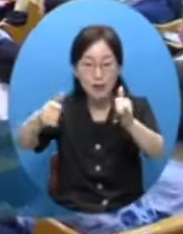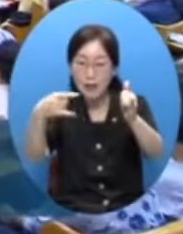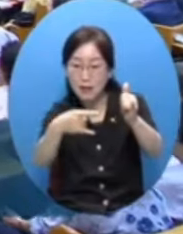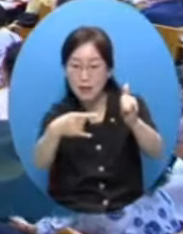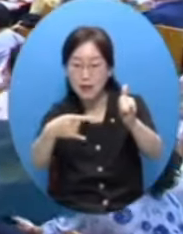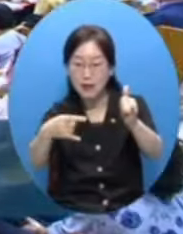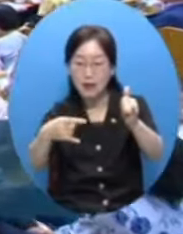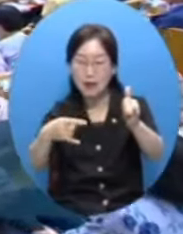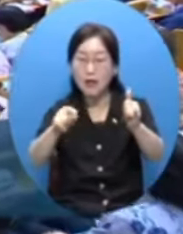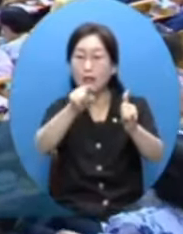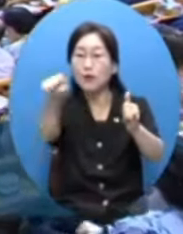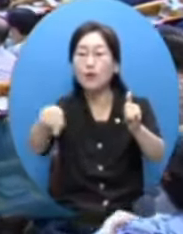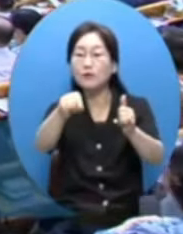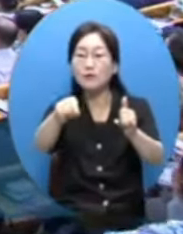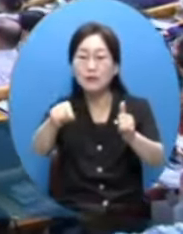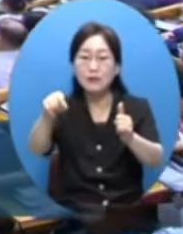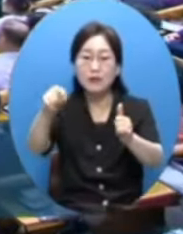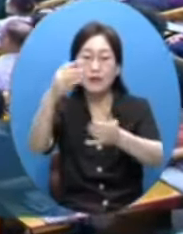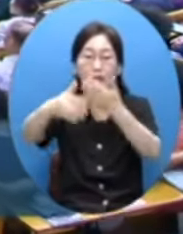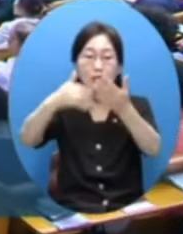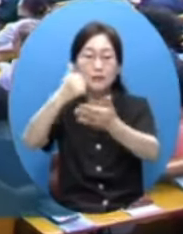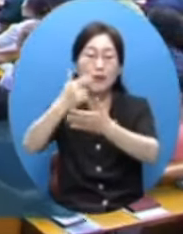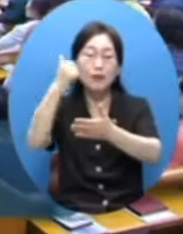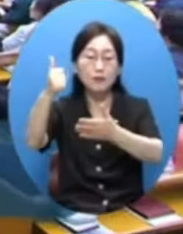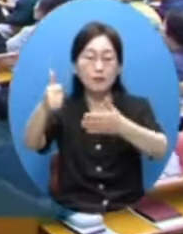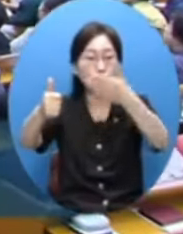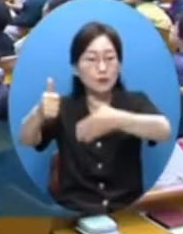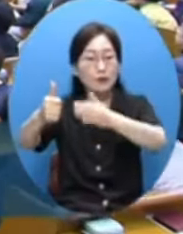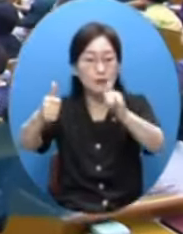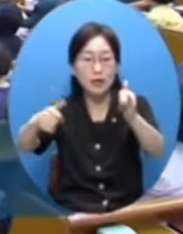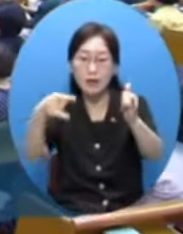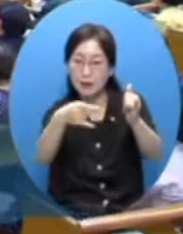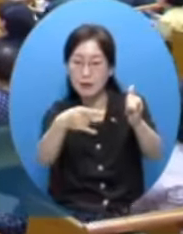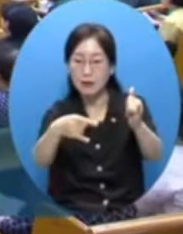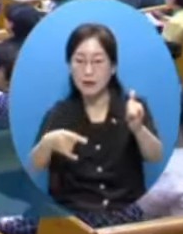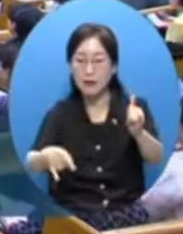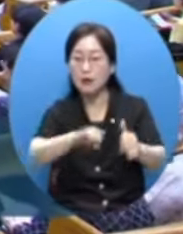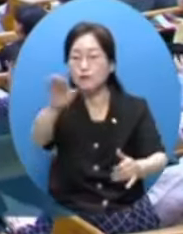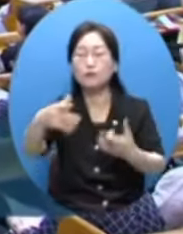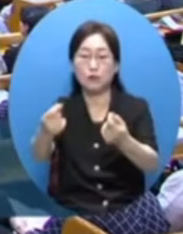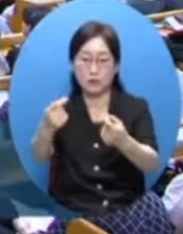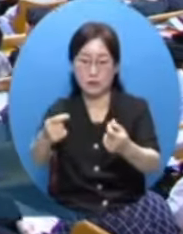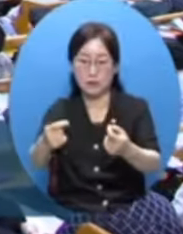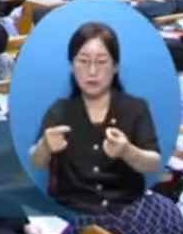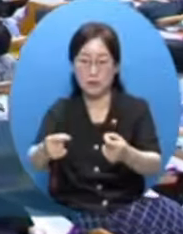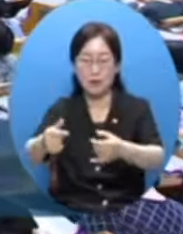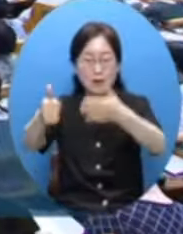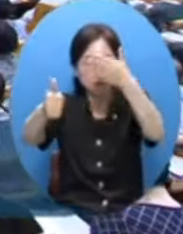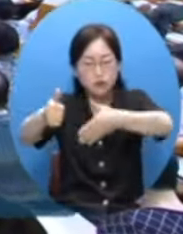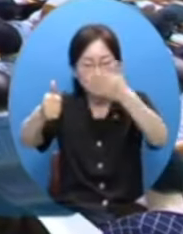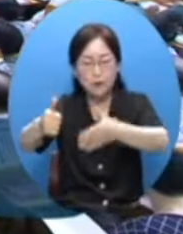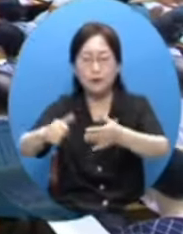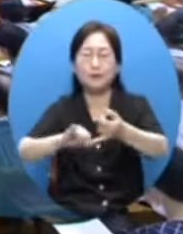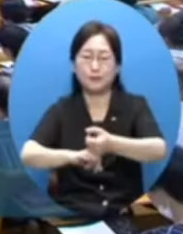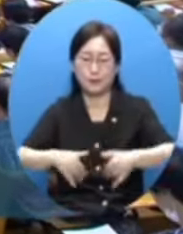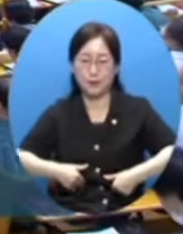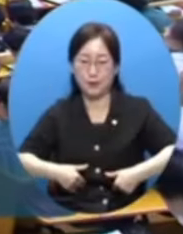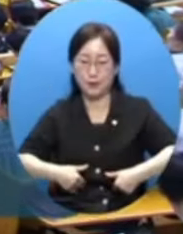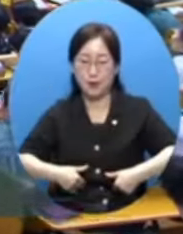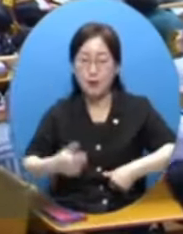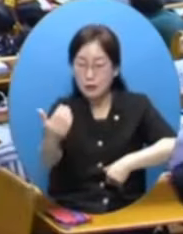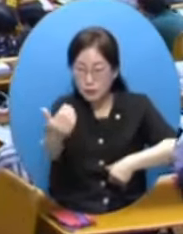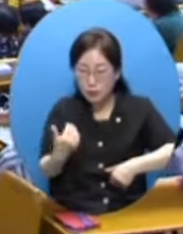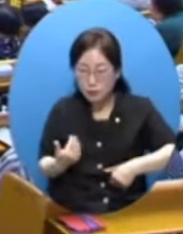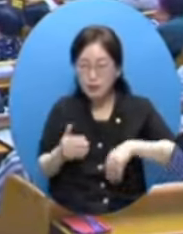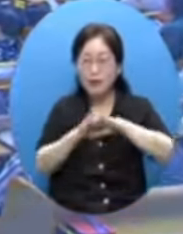하늘의 아버지께서 구하는 자에게. 날마다 우리는 하나님께 구하는 자가 되어야 합니다. 하나님께 구하러 나가기 위해서 우리가 먼저 해결할 것이